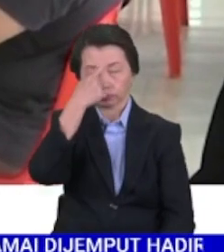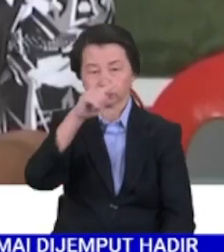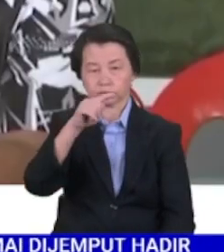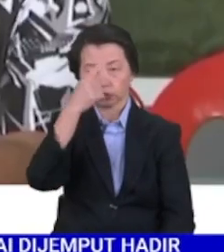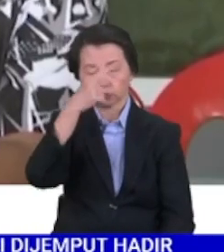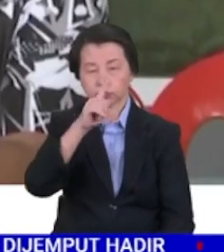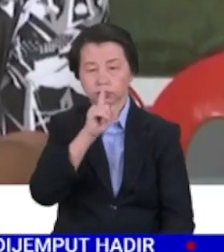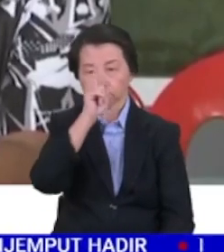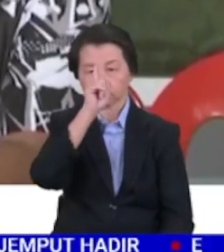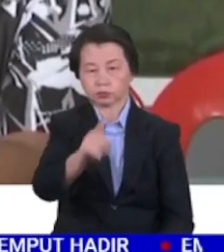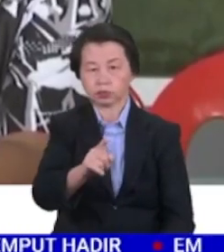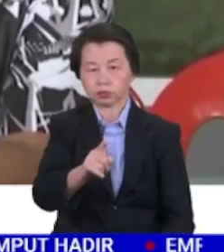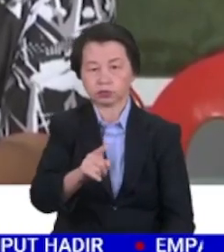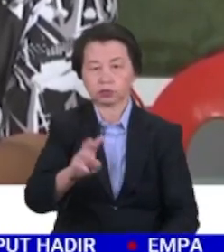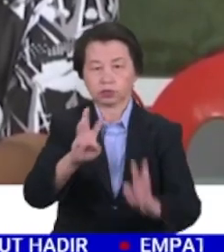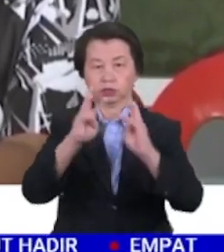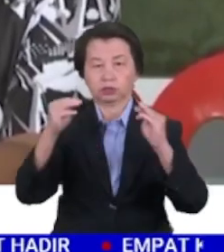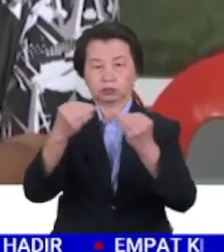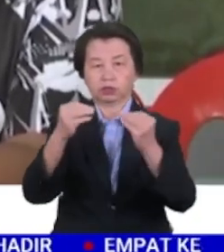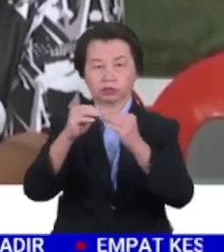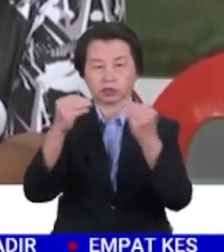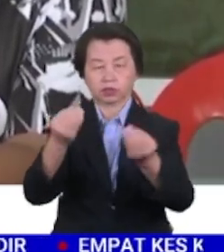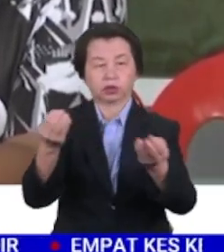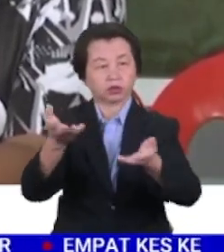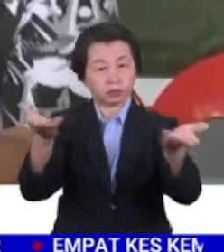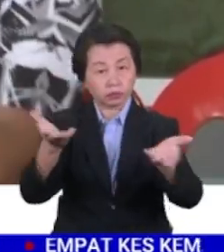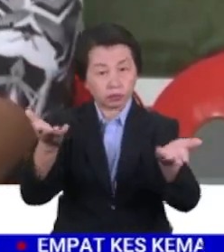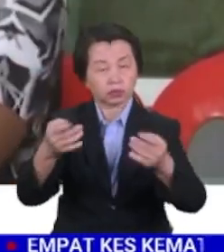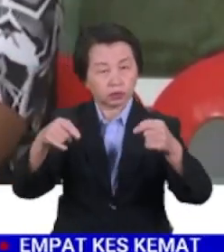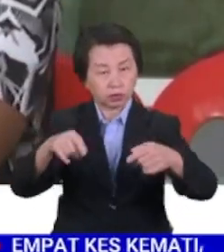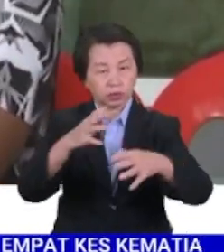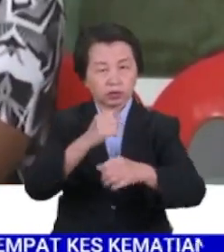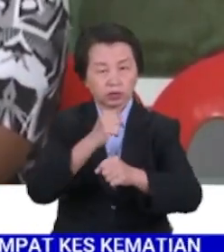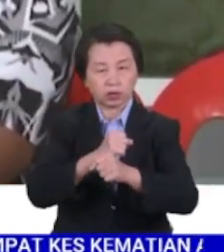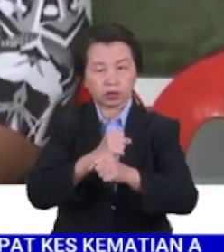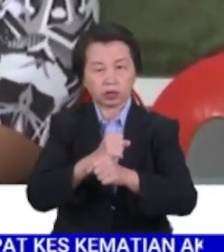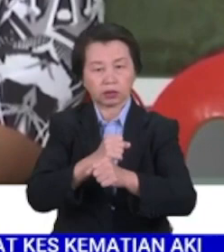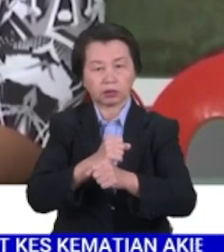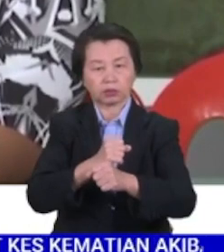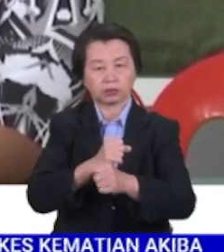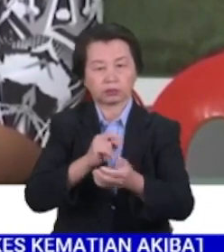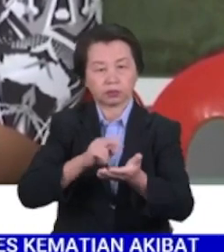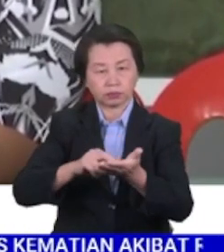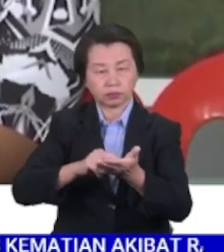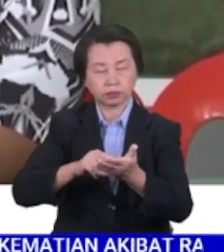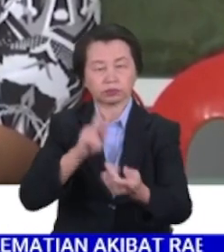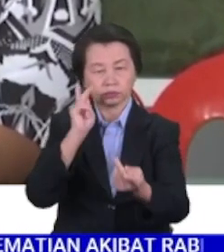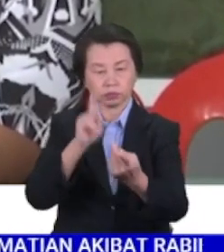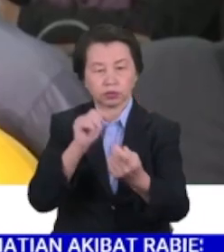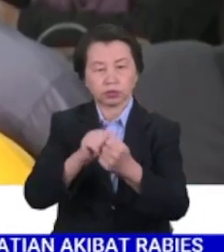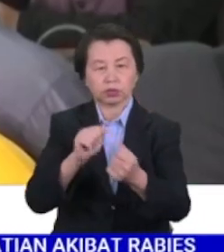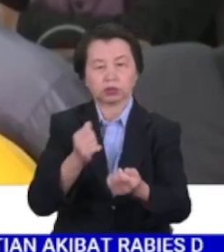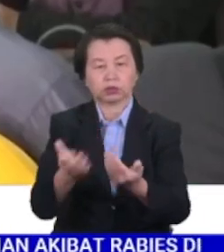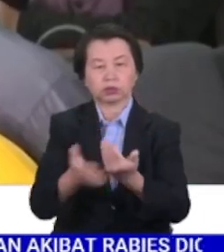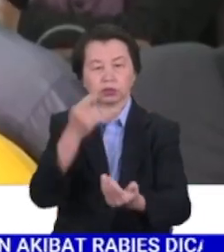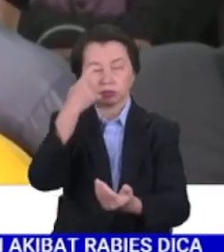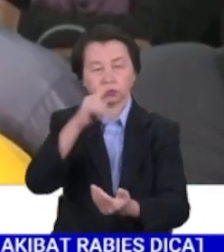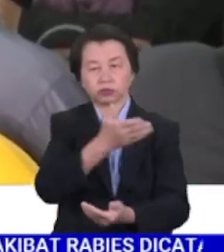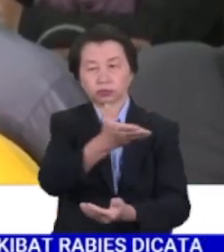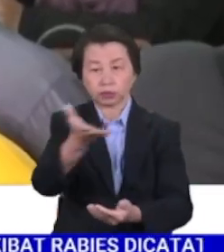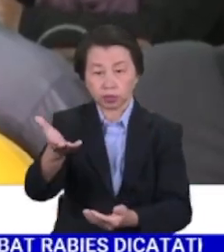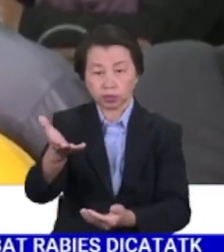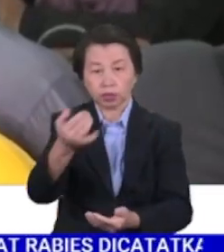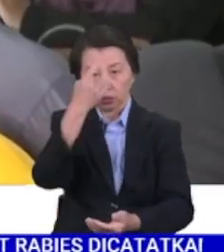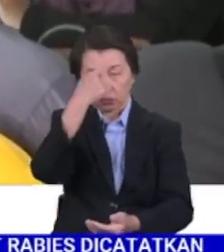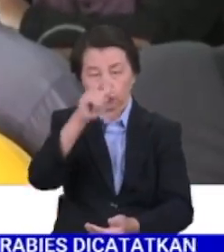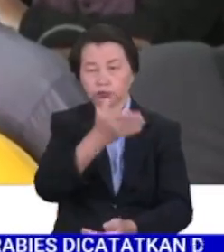Untuk memastikan masyarakat-masyarakat setempat mendapat rawatan yang sepatutnya dan lebih mudah untuk mereka. Dan